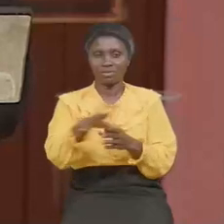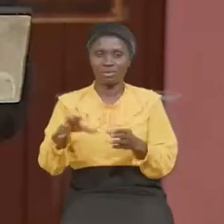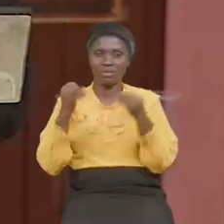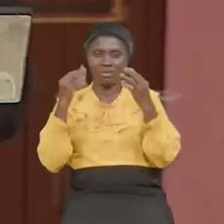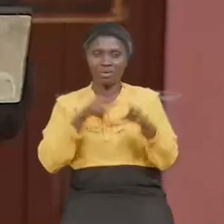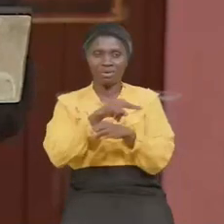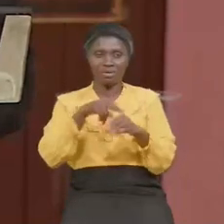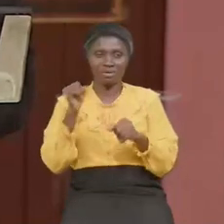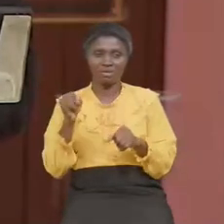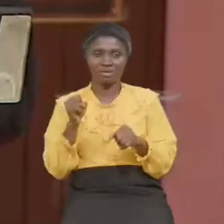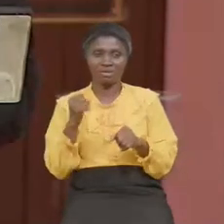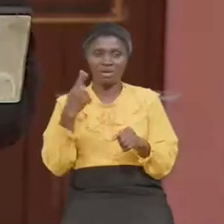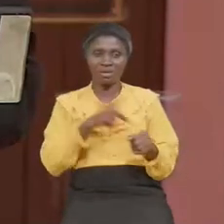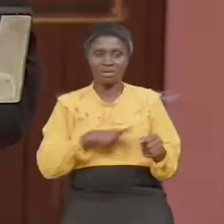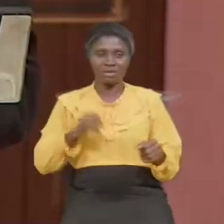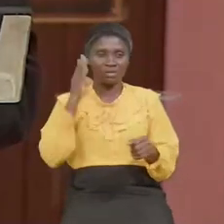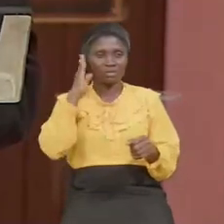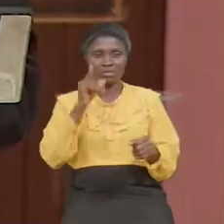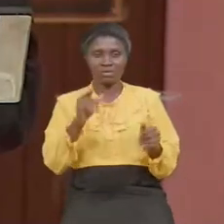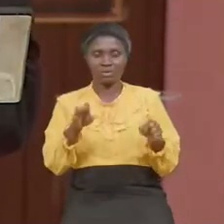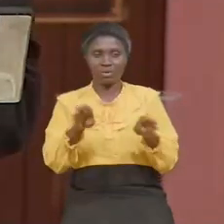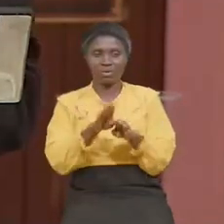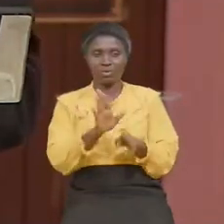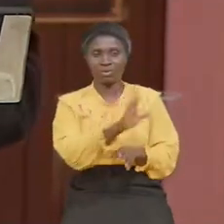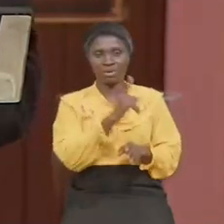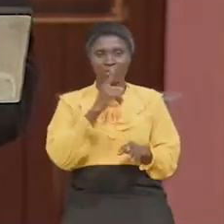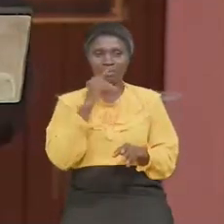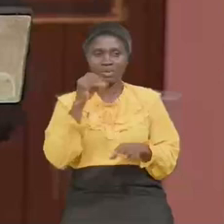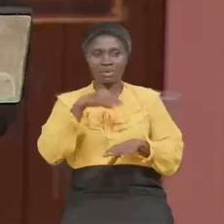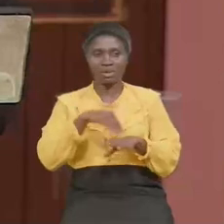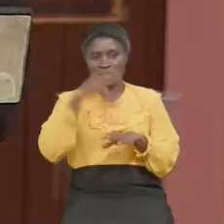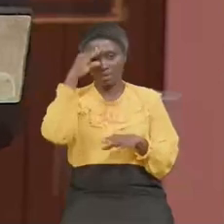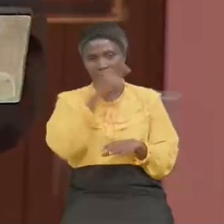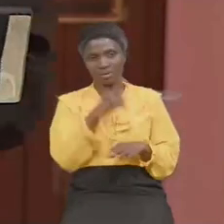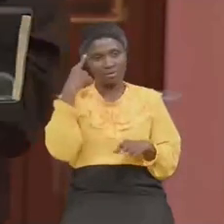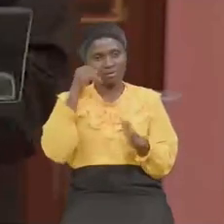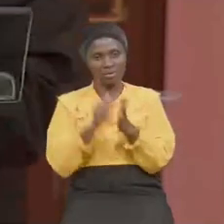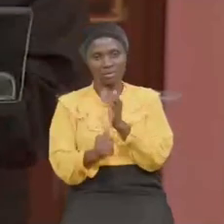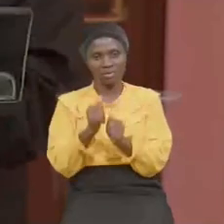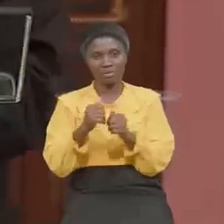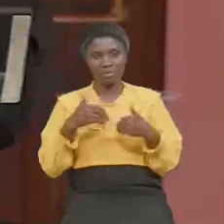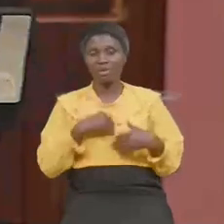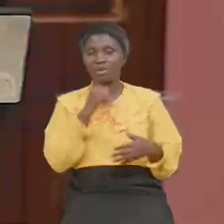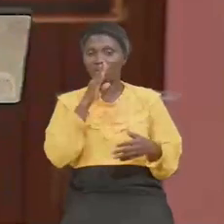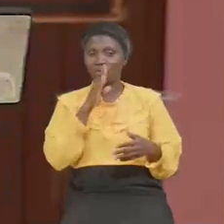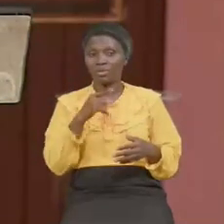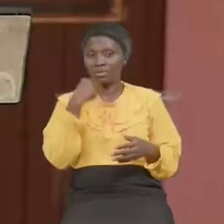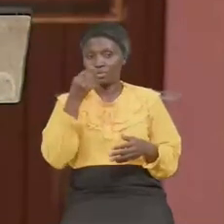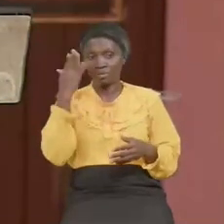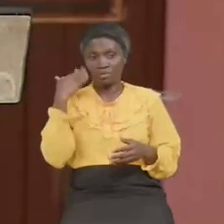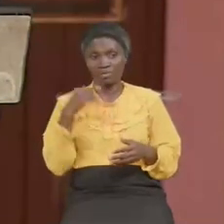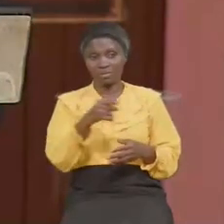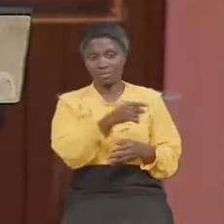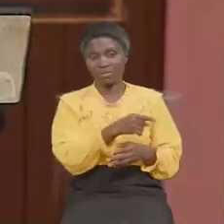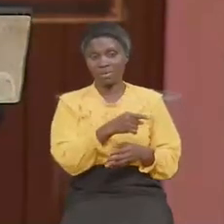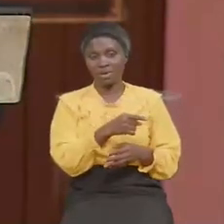Devant lui, des rois fermeront la bouche, car ils verront ce qui ne leur avait point été raconté. Ils apprendront ce